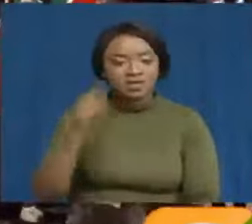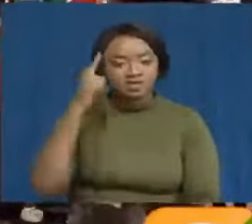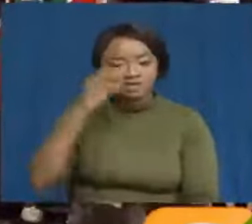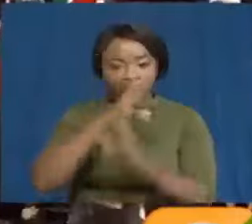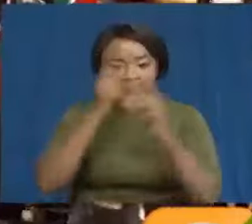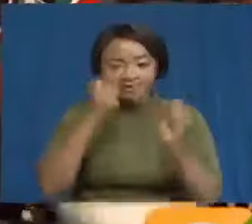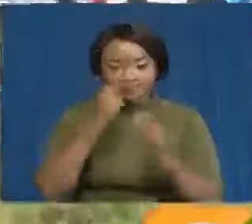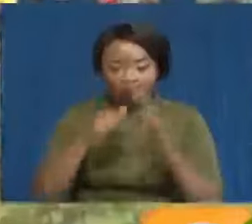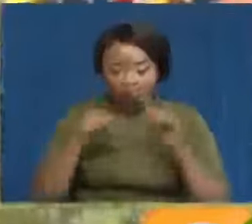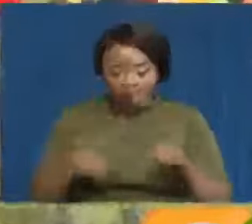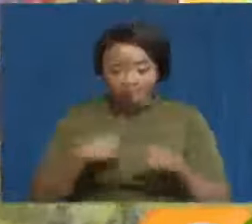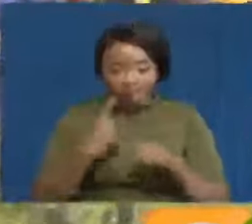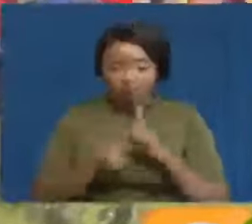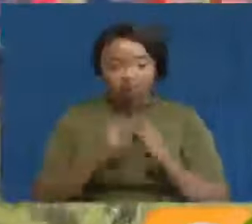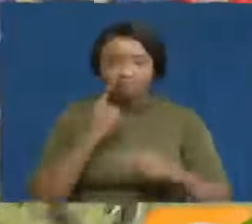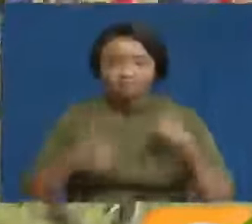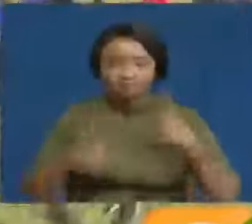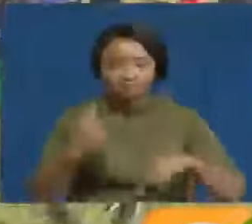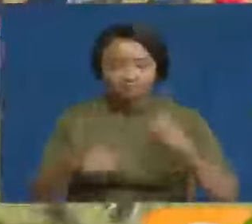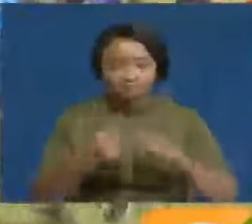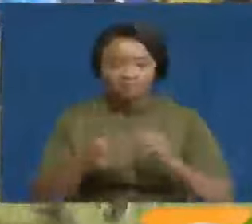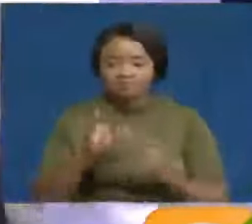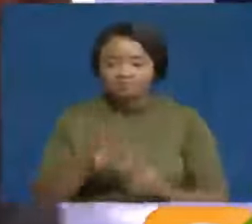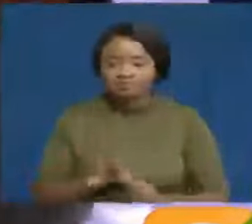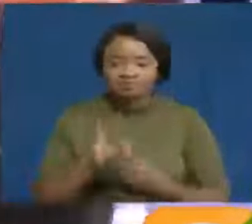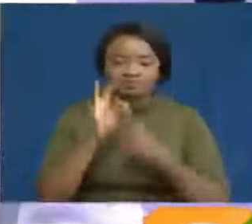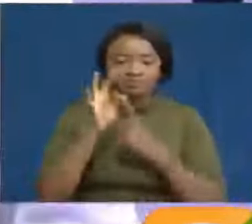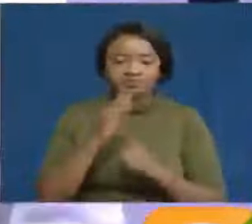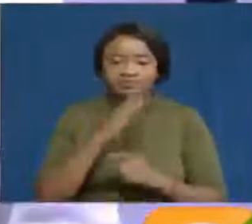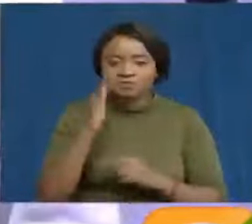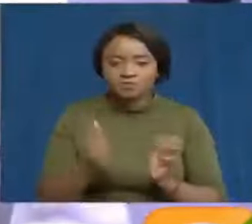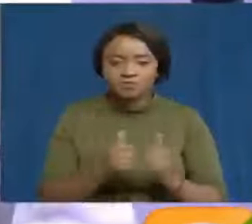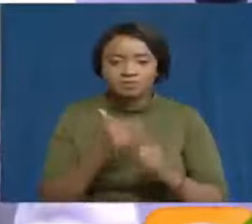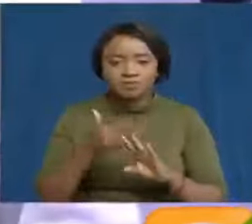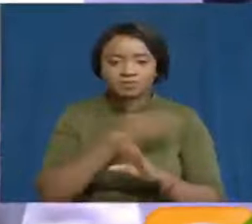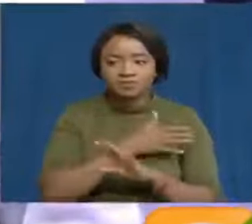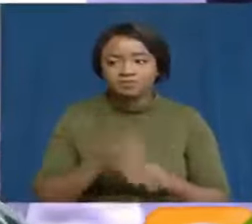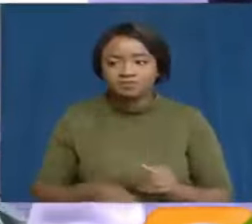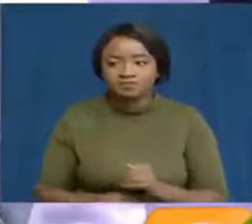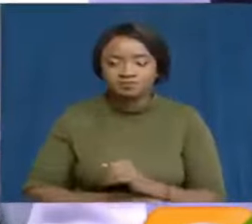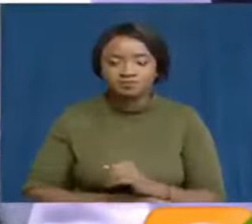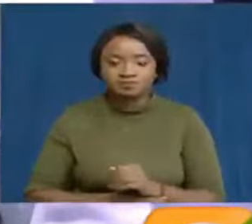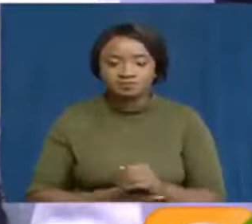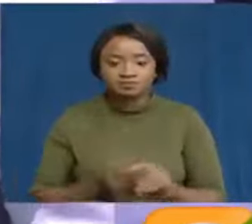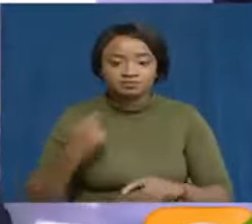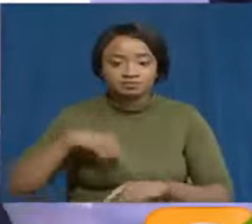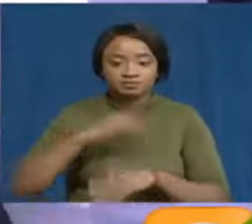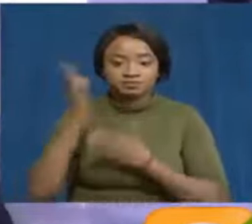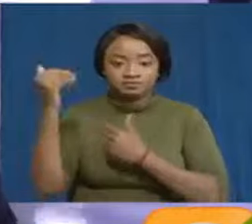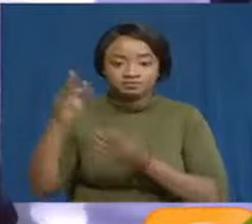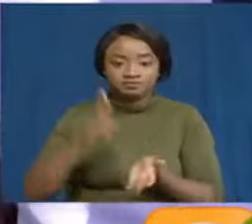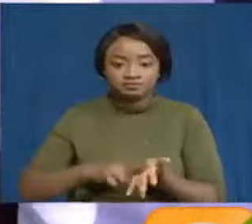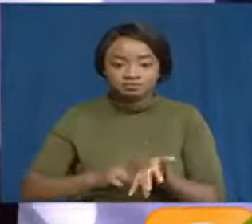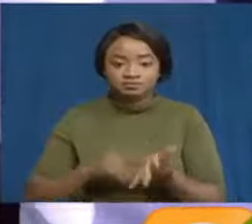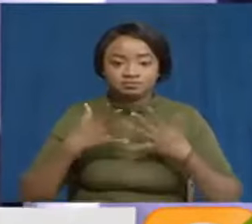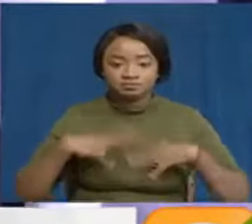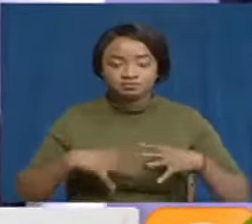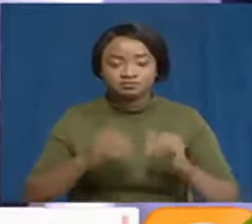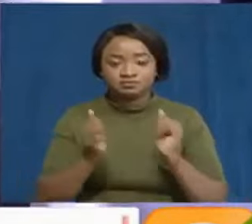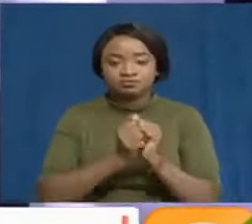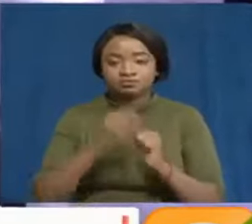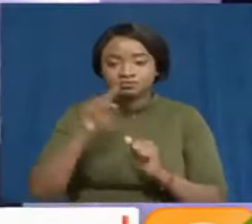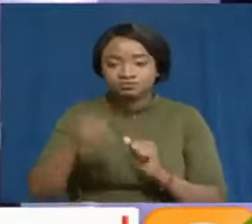za kipekee kuwahi kufanyika humu nchini. Tulikuwa tunafikiri tutarejesta watu 1,000, lakini vile naambiwa sasa na